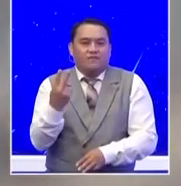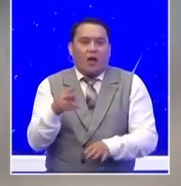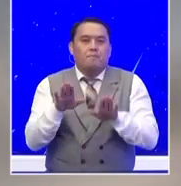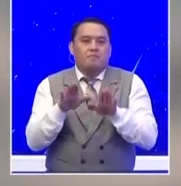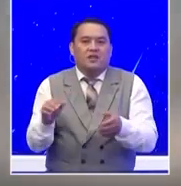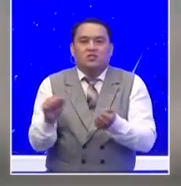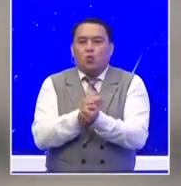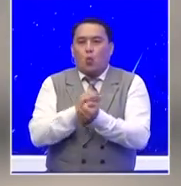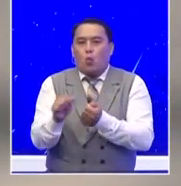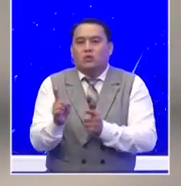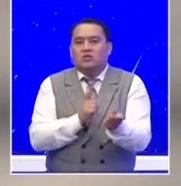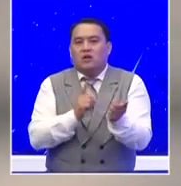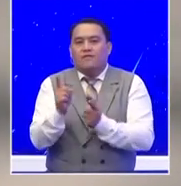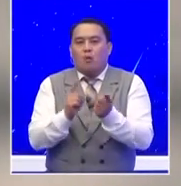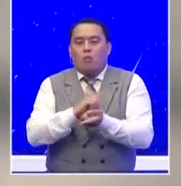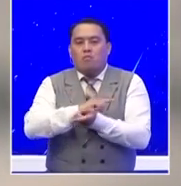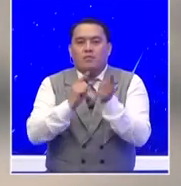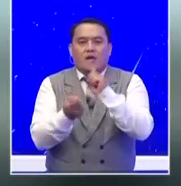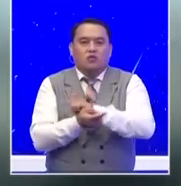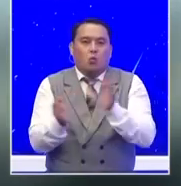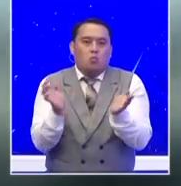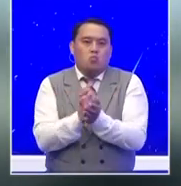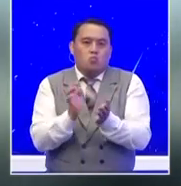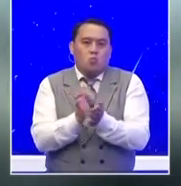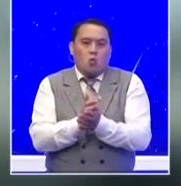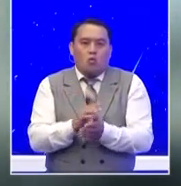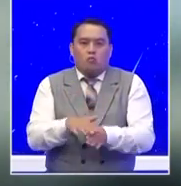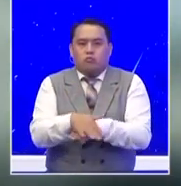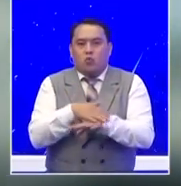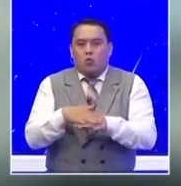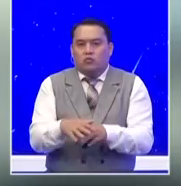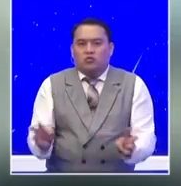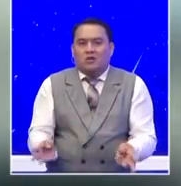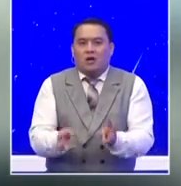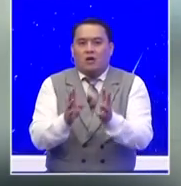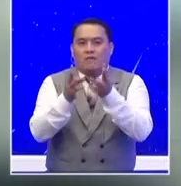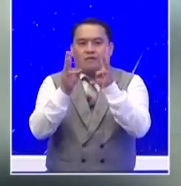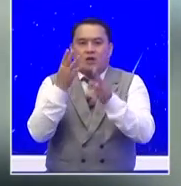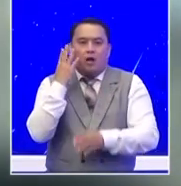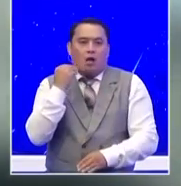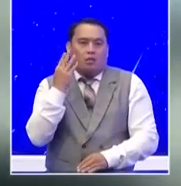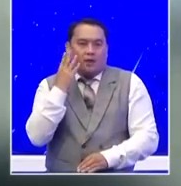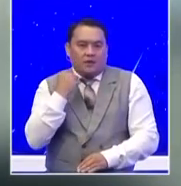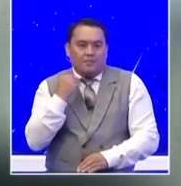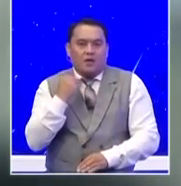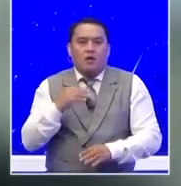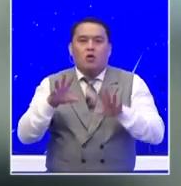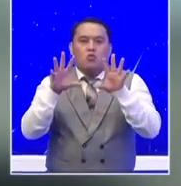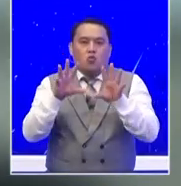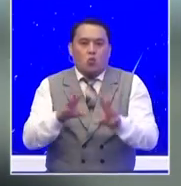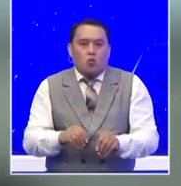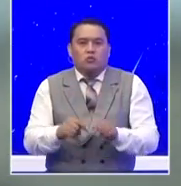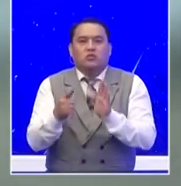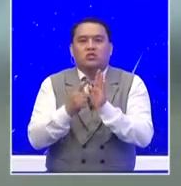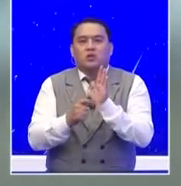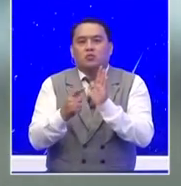возгорания сухостоя с переходом на мусор, вследствие чего и образовался густой черный дым, сообщили в ДЧС Алматы. Локализовать возгорание на